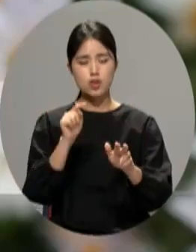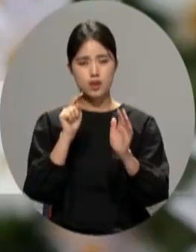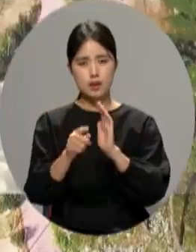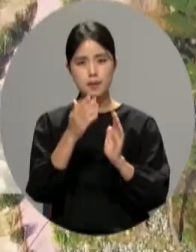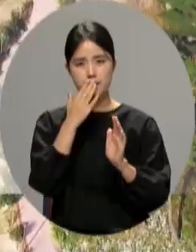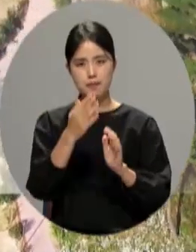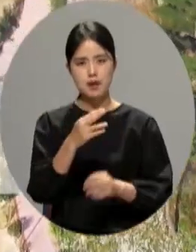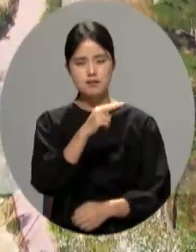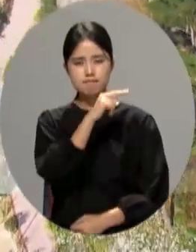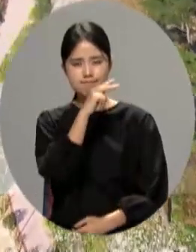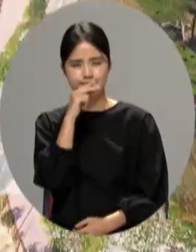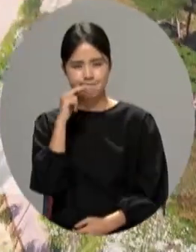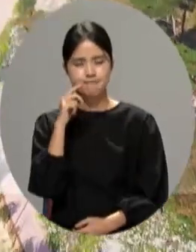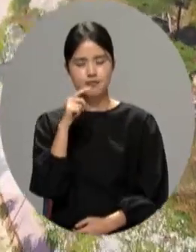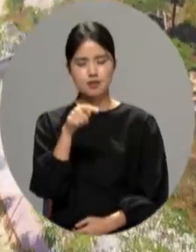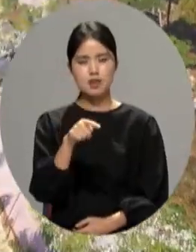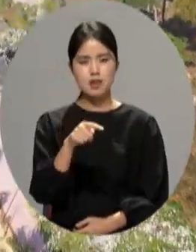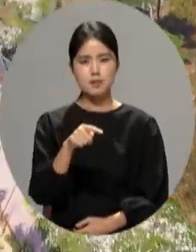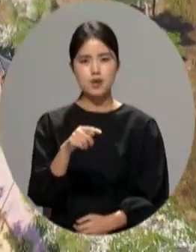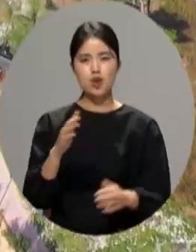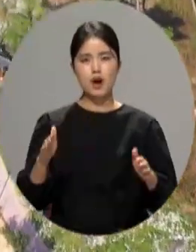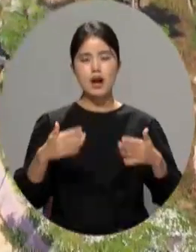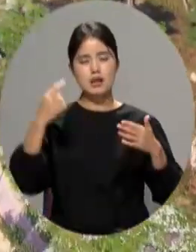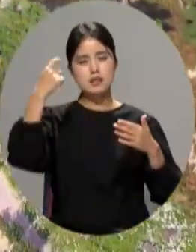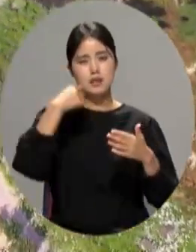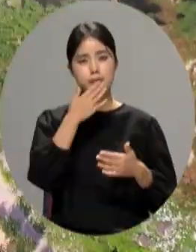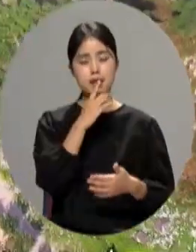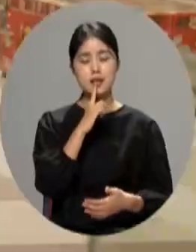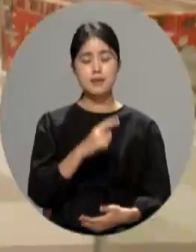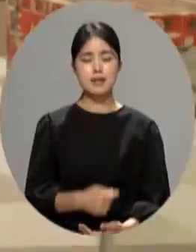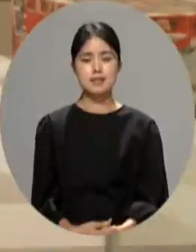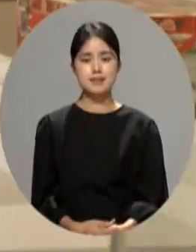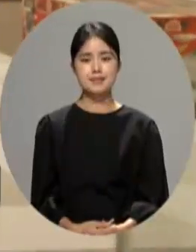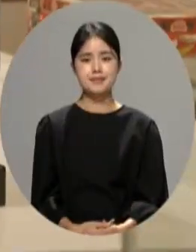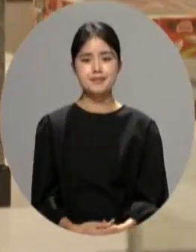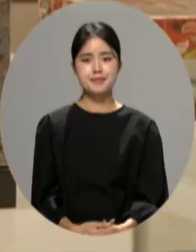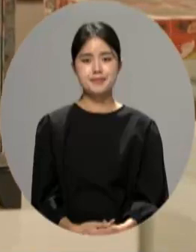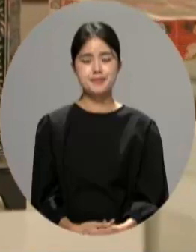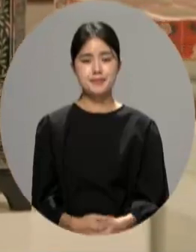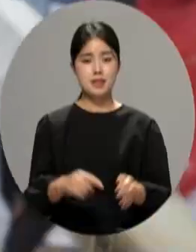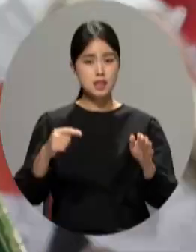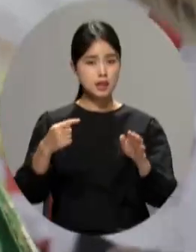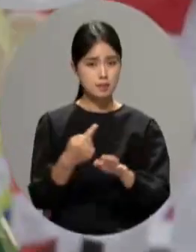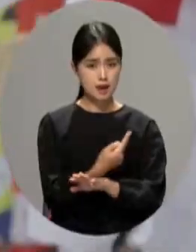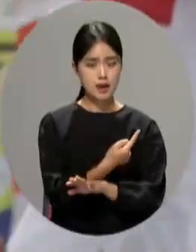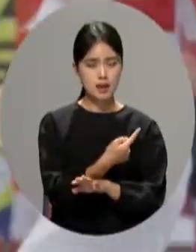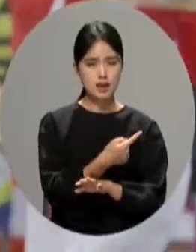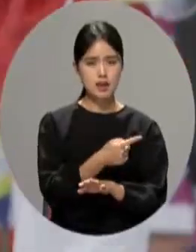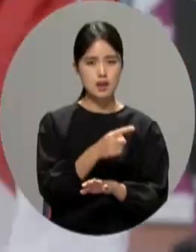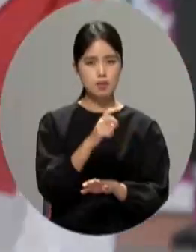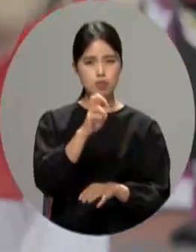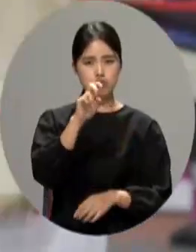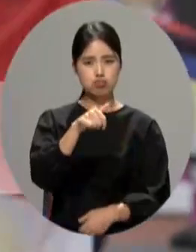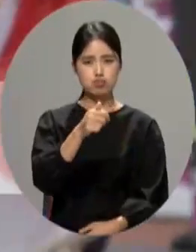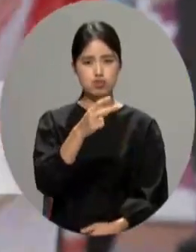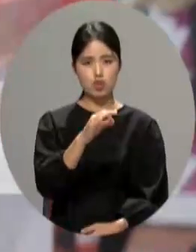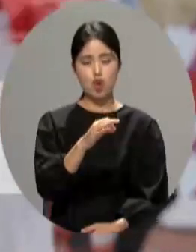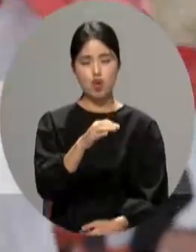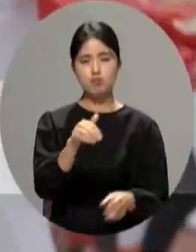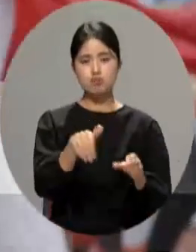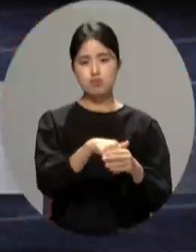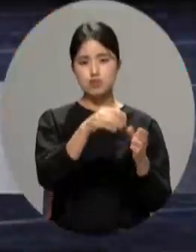구절초의 은은한 향을 맡으며 깊어가는 가을의 정취를 만끽할 수 있습니다 이밖에 무형문화재 보유자들이 참여하는